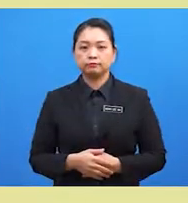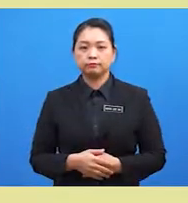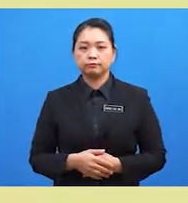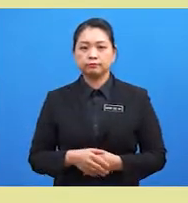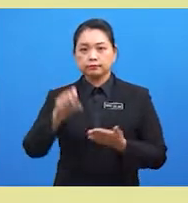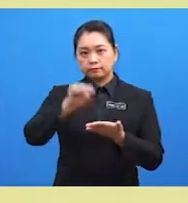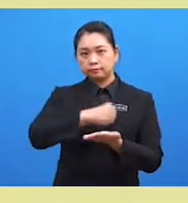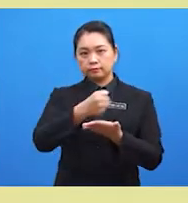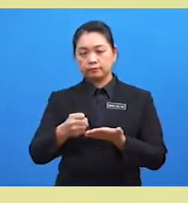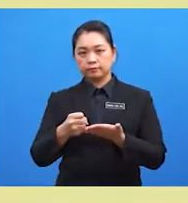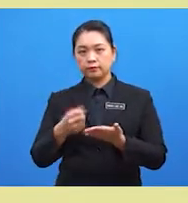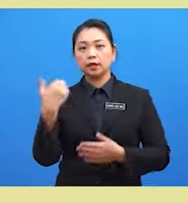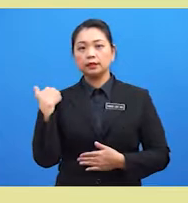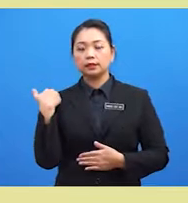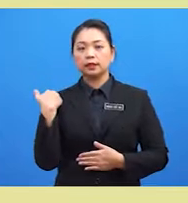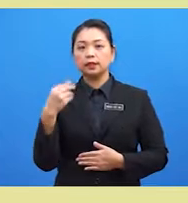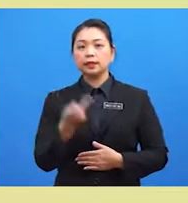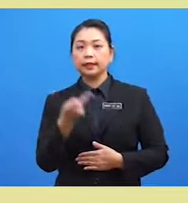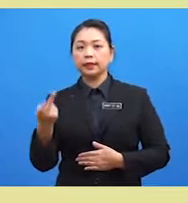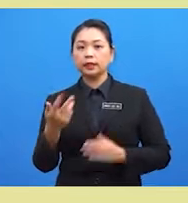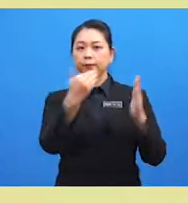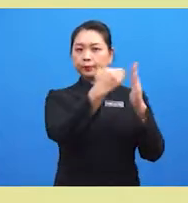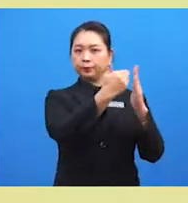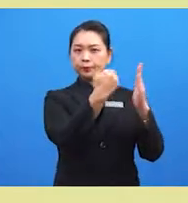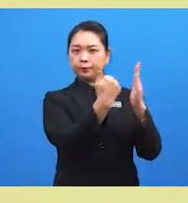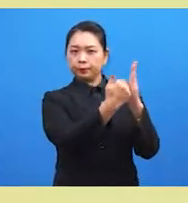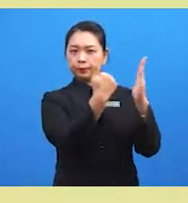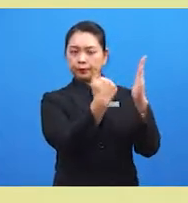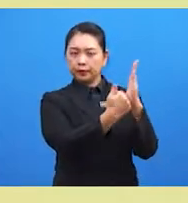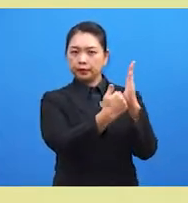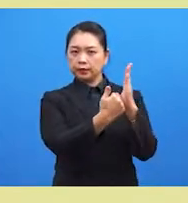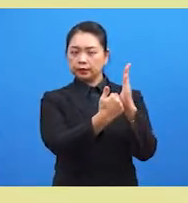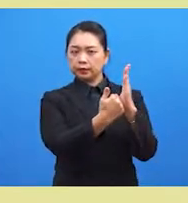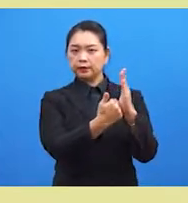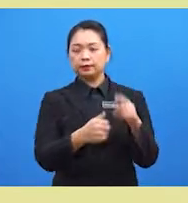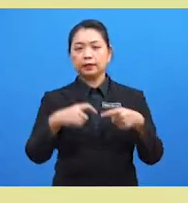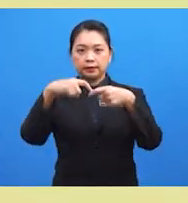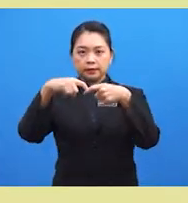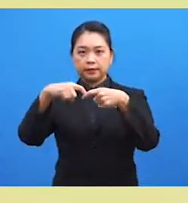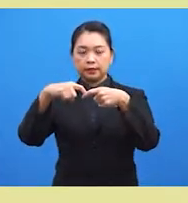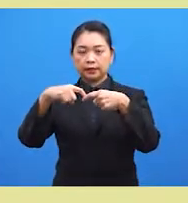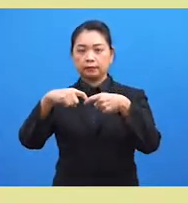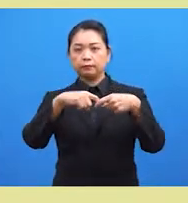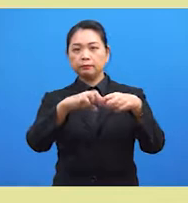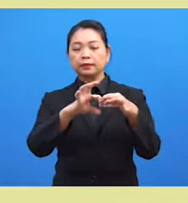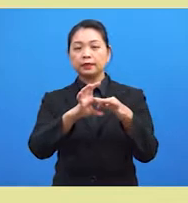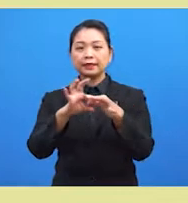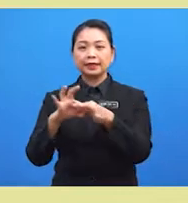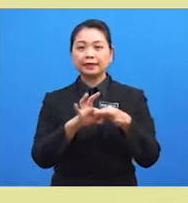Syair merupakan karya berangkap yang saling berkaitan antara setiap